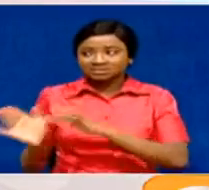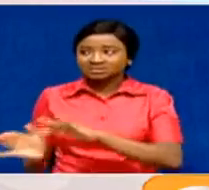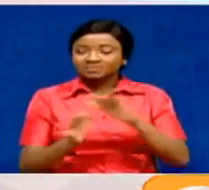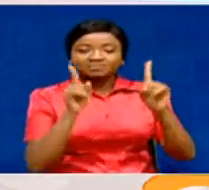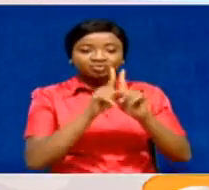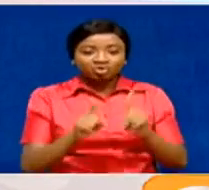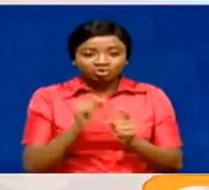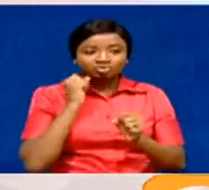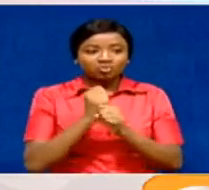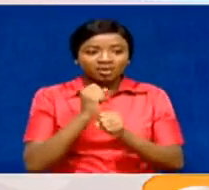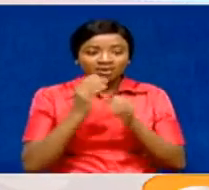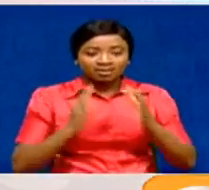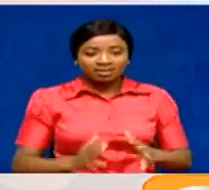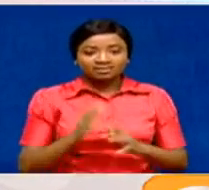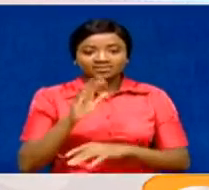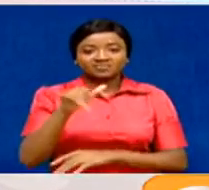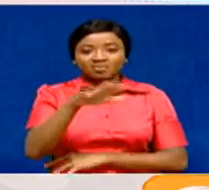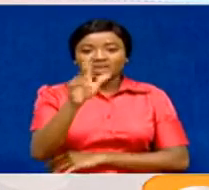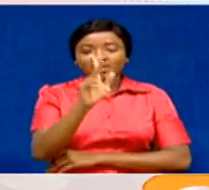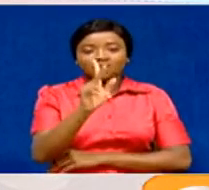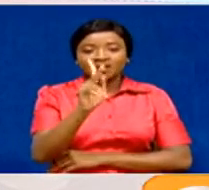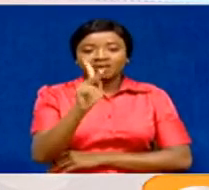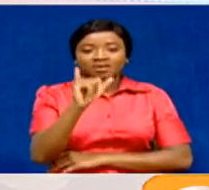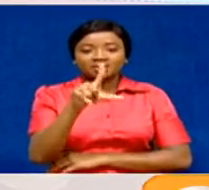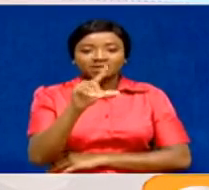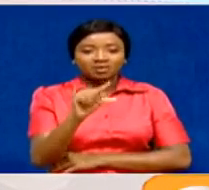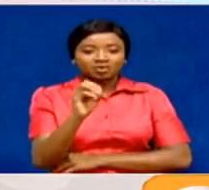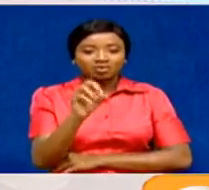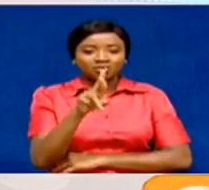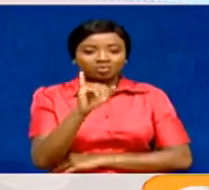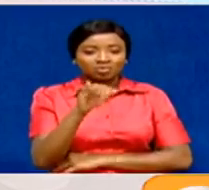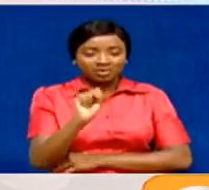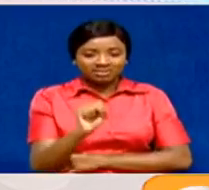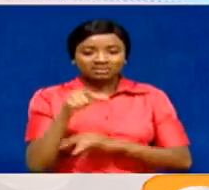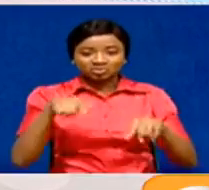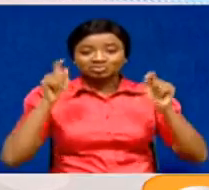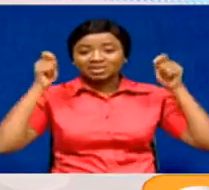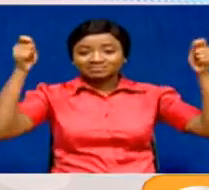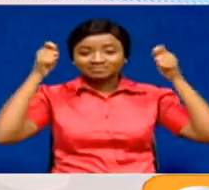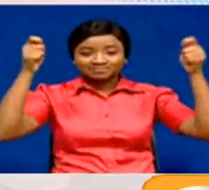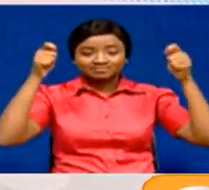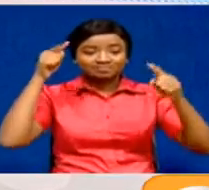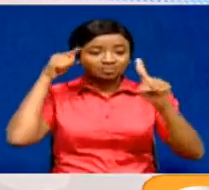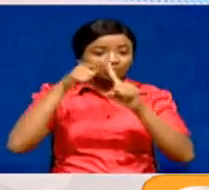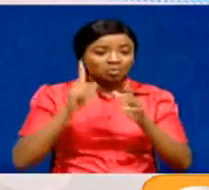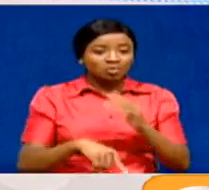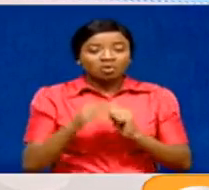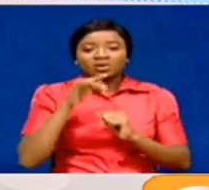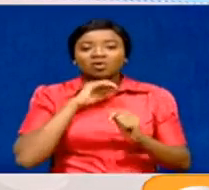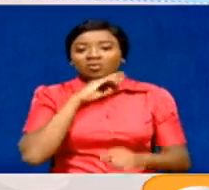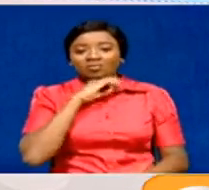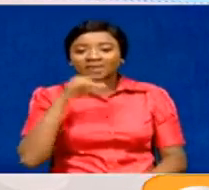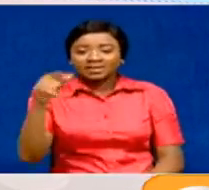Nao wanaharakati na wenyeji wa mji wa Kilgoris huko Transmara Magharibi waliandamana mapema leo kulalamikia hali mbaya